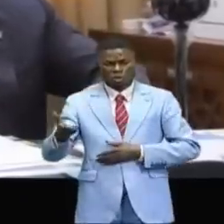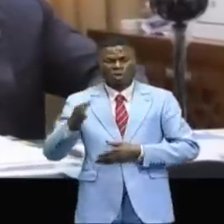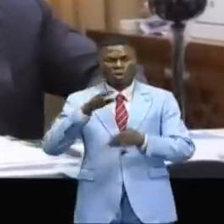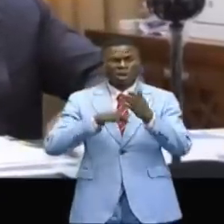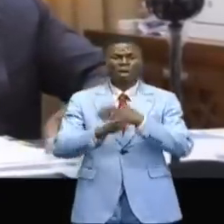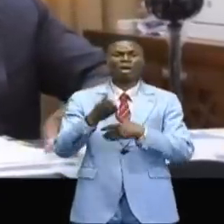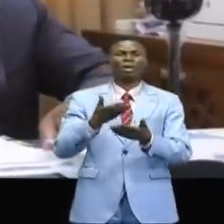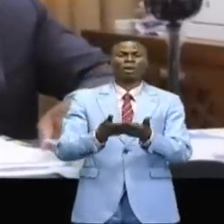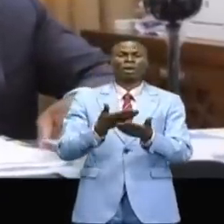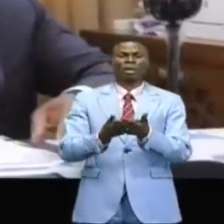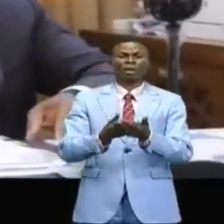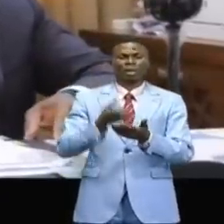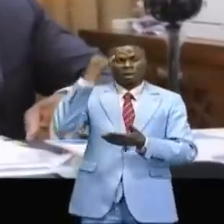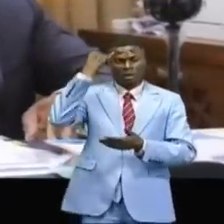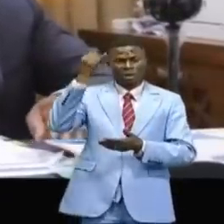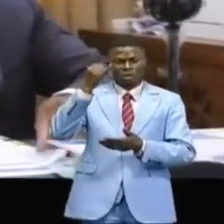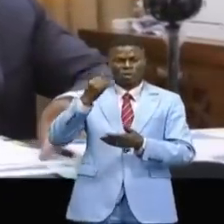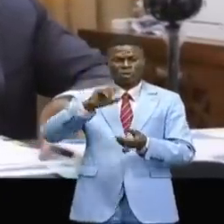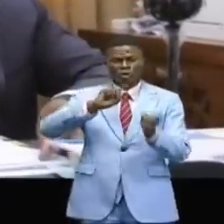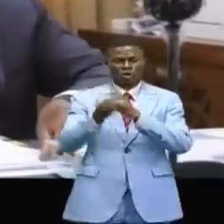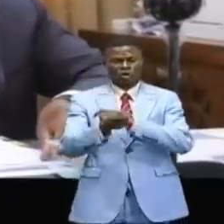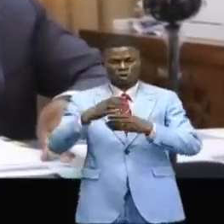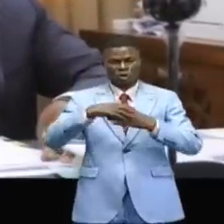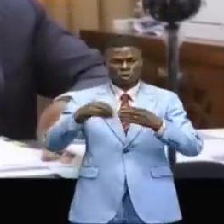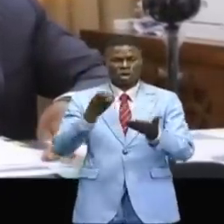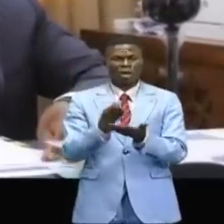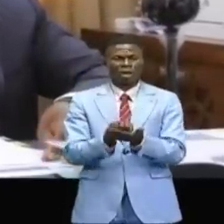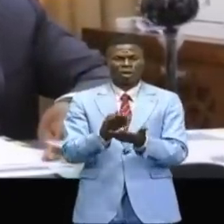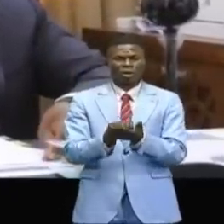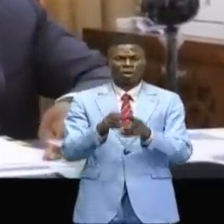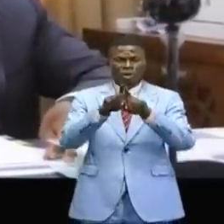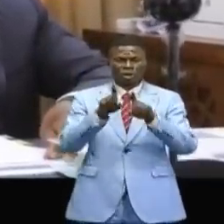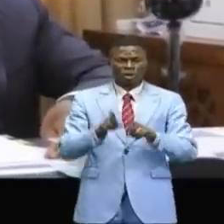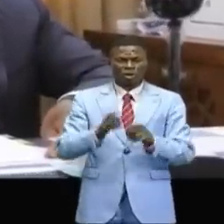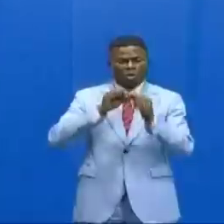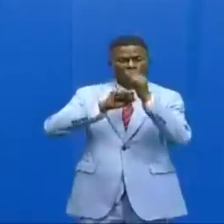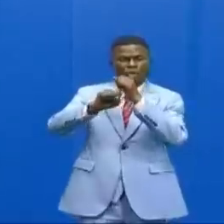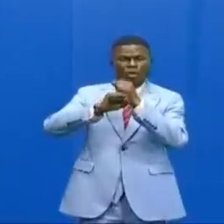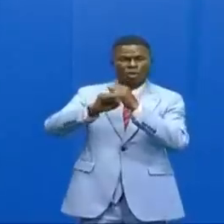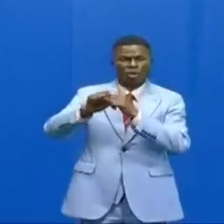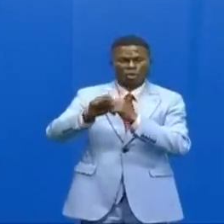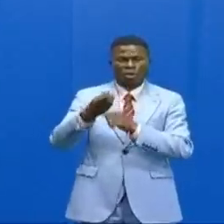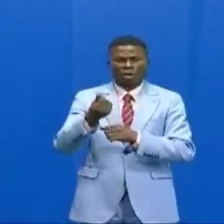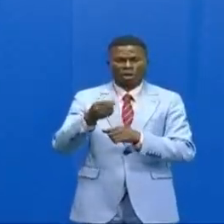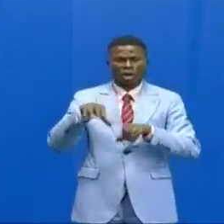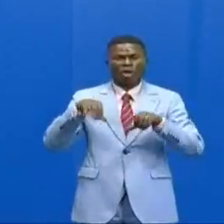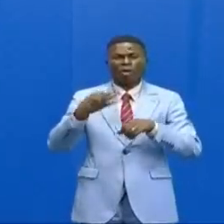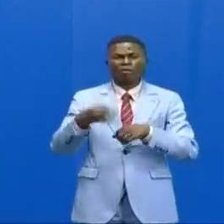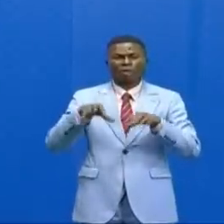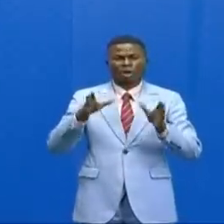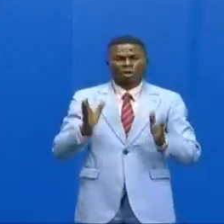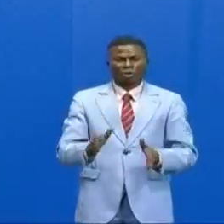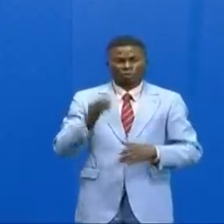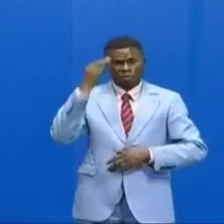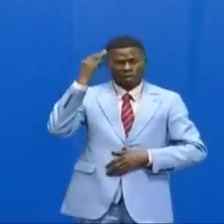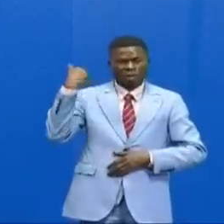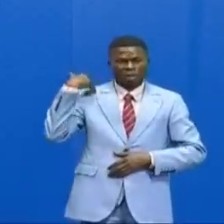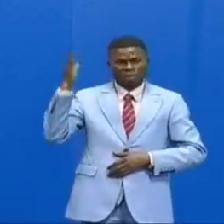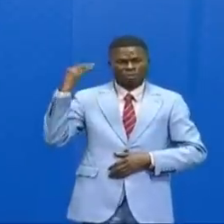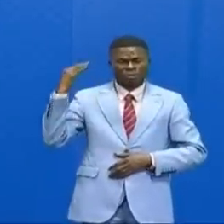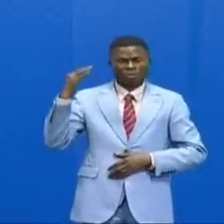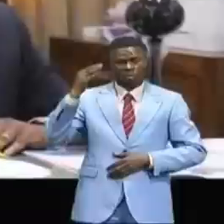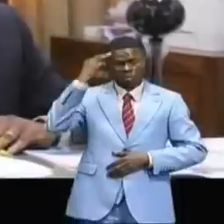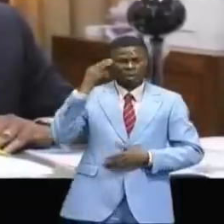ainsi dans le cadre de la dédollarisation de l'économie et de la promotion de la monnaie locale. Le ministre d'État, ministre du